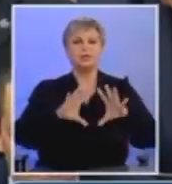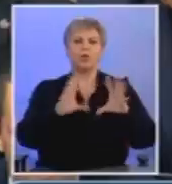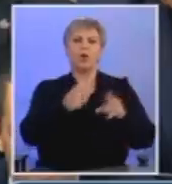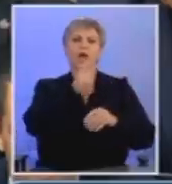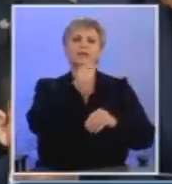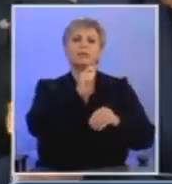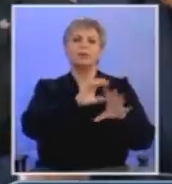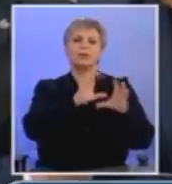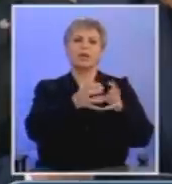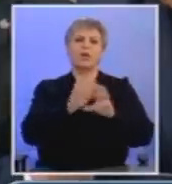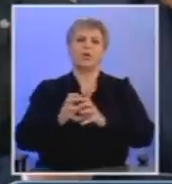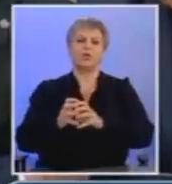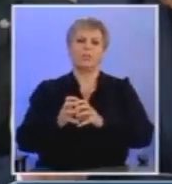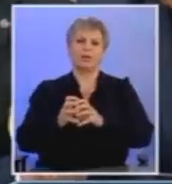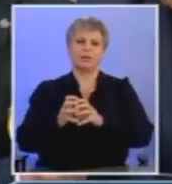της αντιπολιτεύσεως.